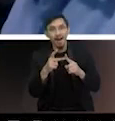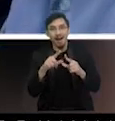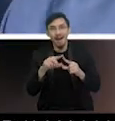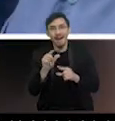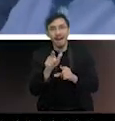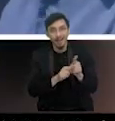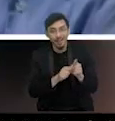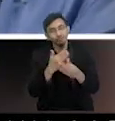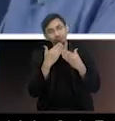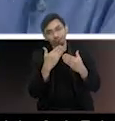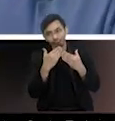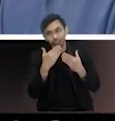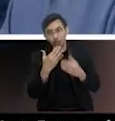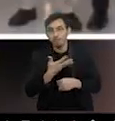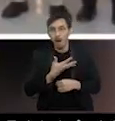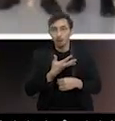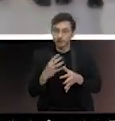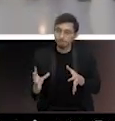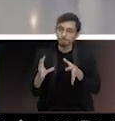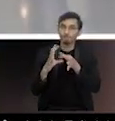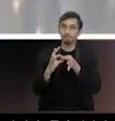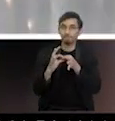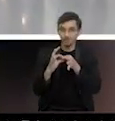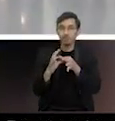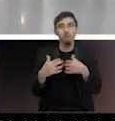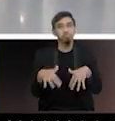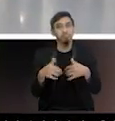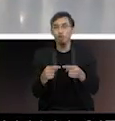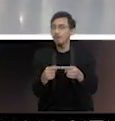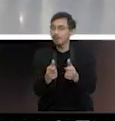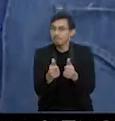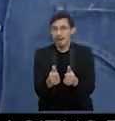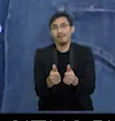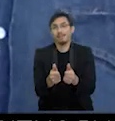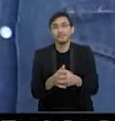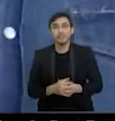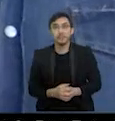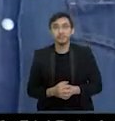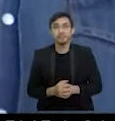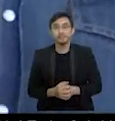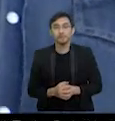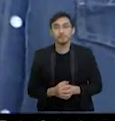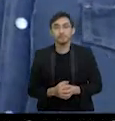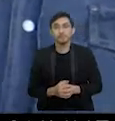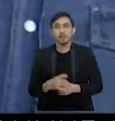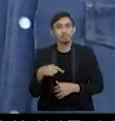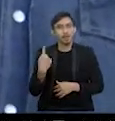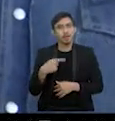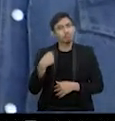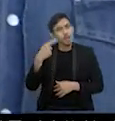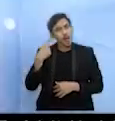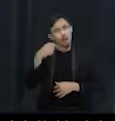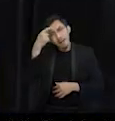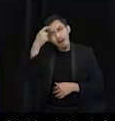the media world. It's very very impressive and we are studying whether we can do some